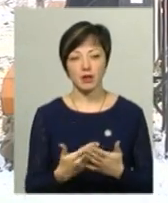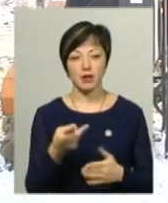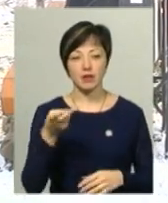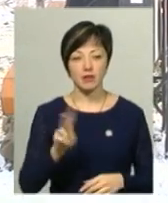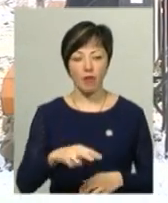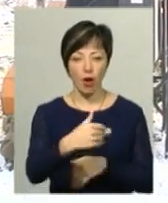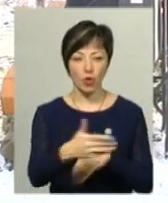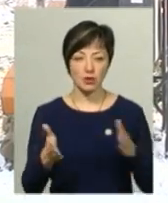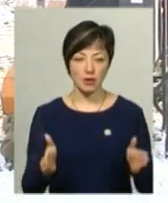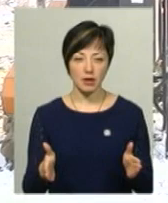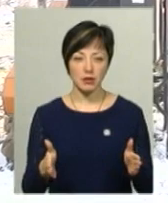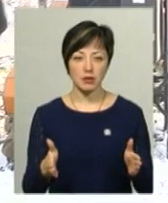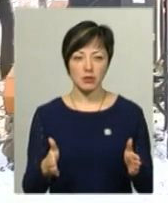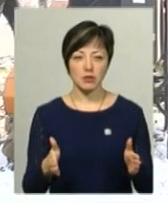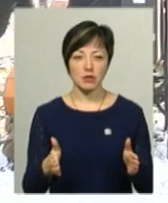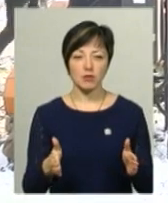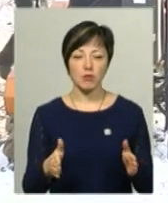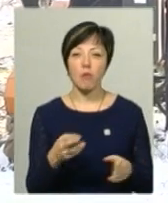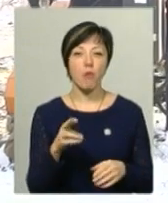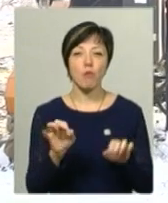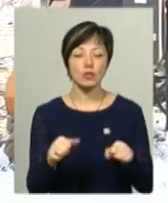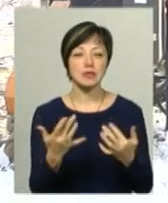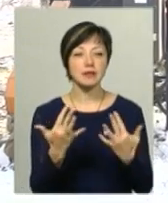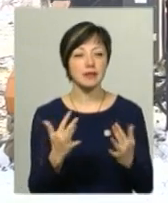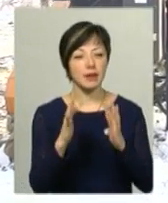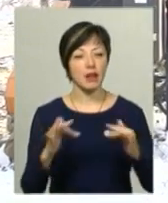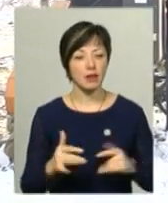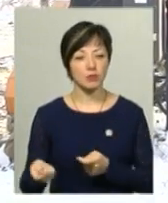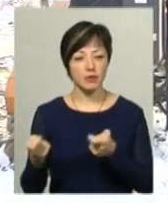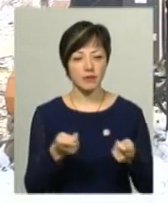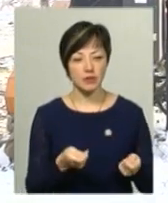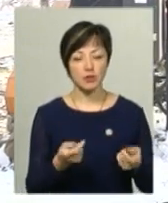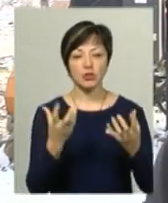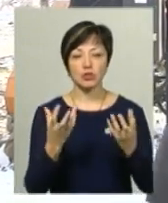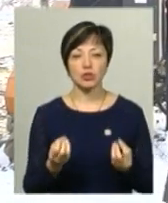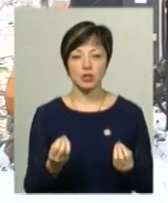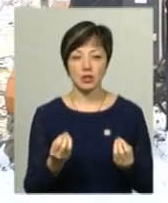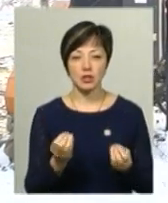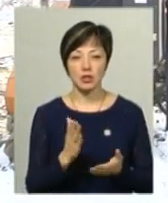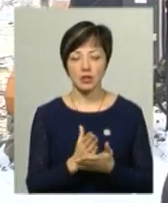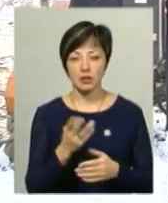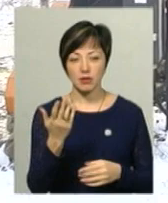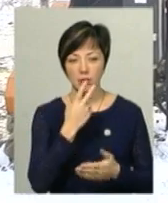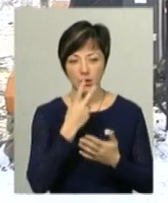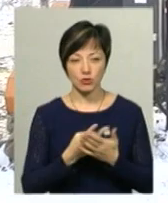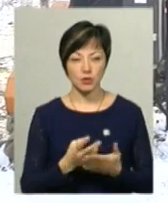контейнери, контейнер, то ми вважаємо, скільки ялинок поступає. Кроме того, ми ще об'ємо гілля, ото що ви бачите.